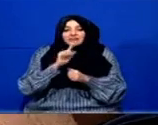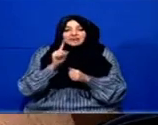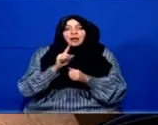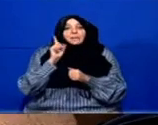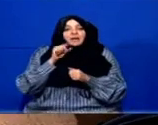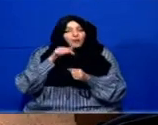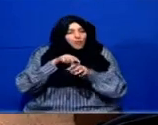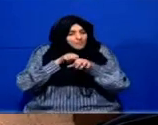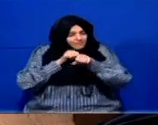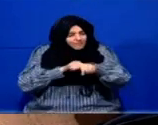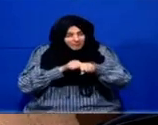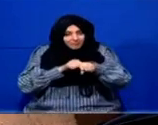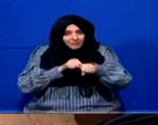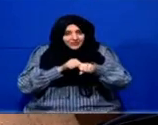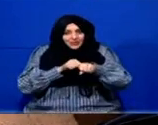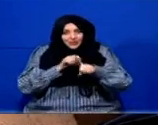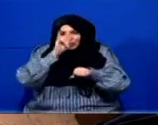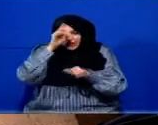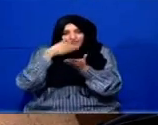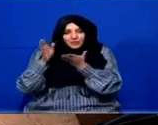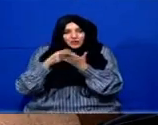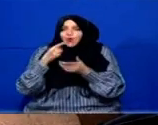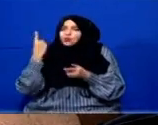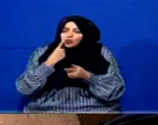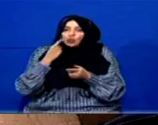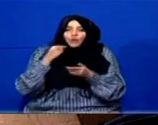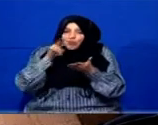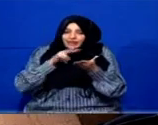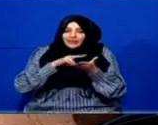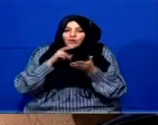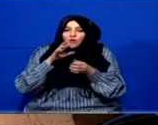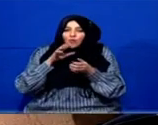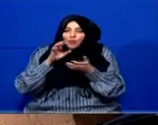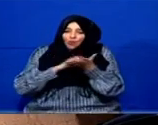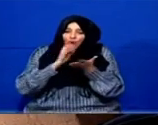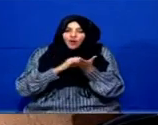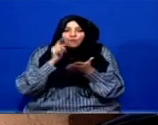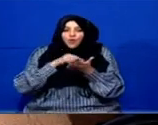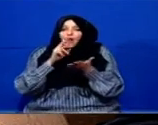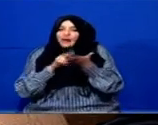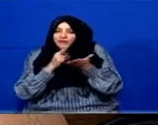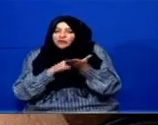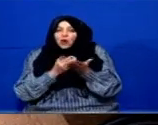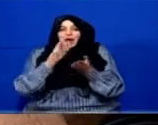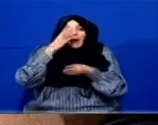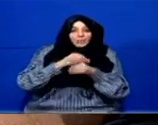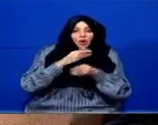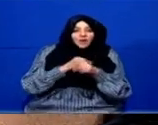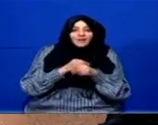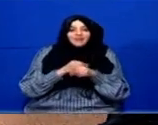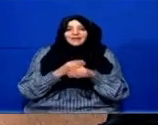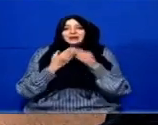ولكن يثبت ويختم دائما يختم القران يعني يجمع بين المراجعه والحفظ تم الكلام